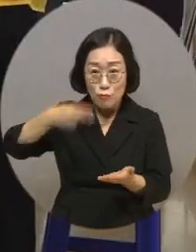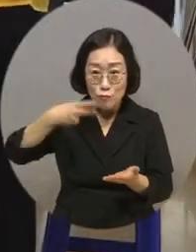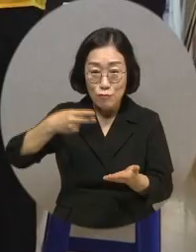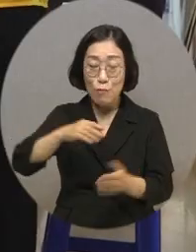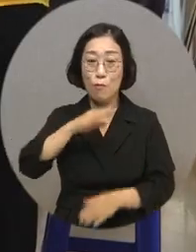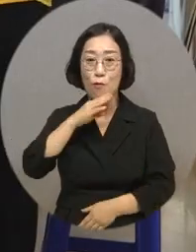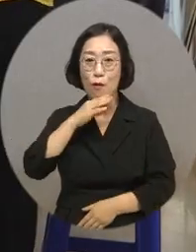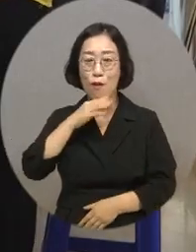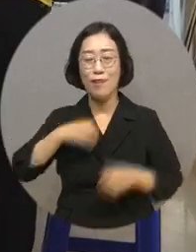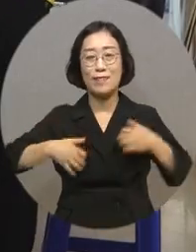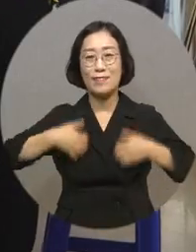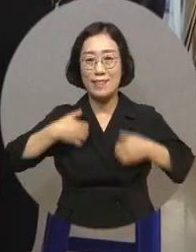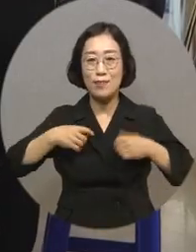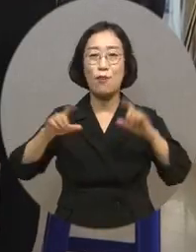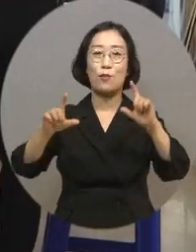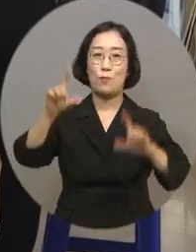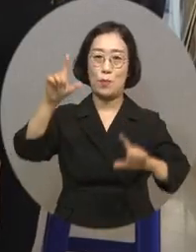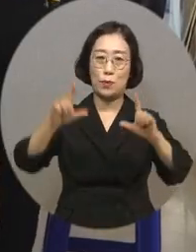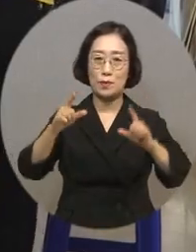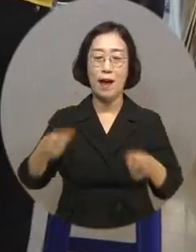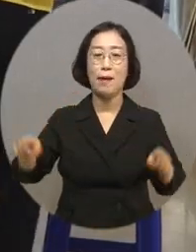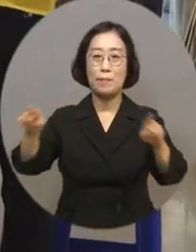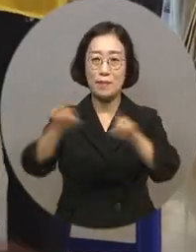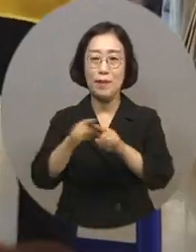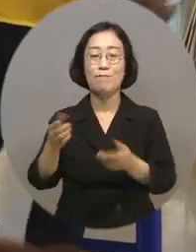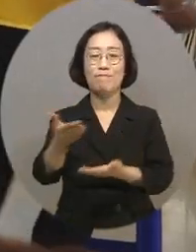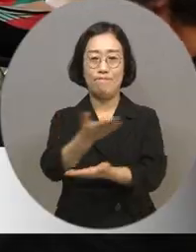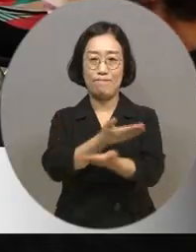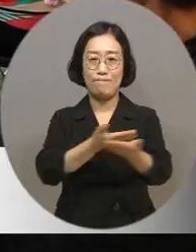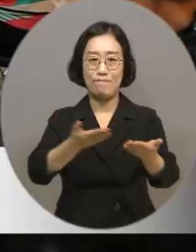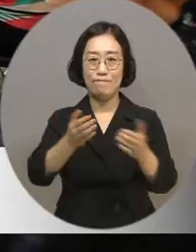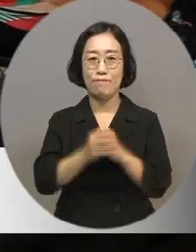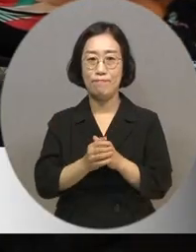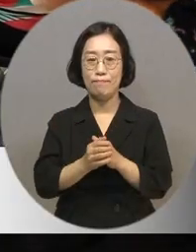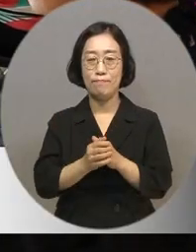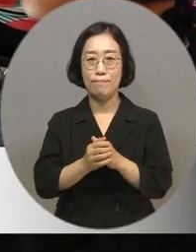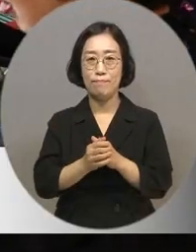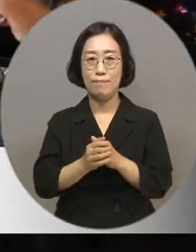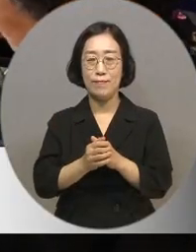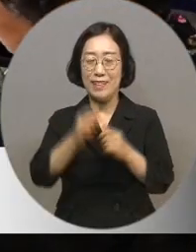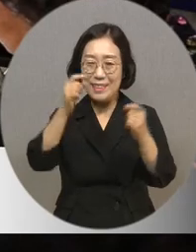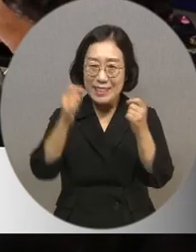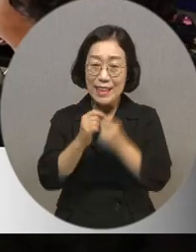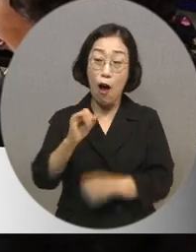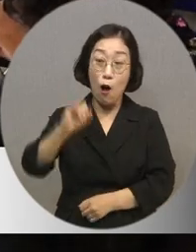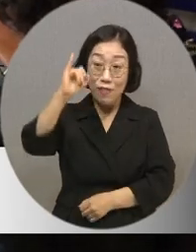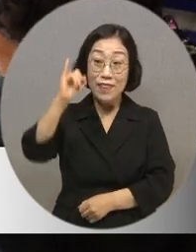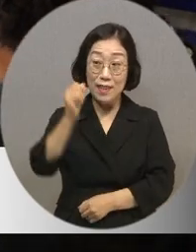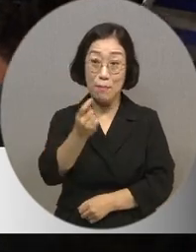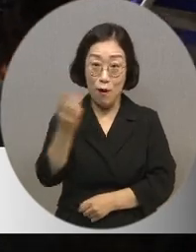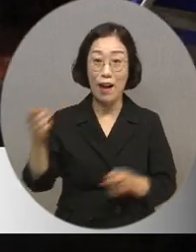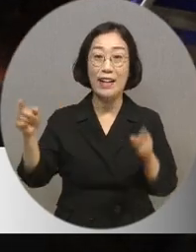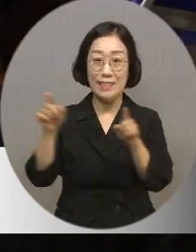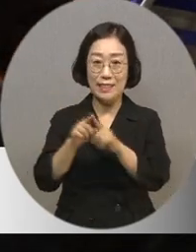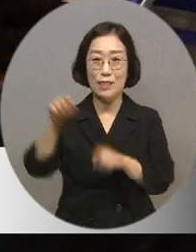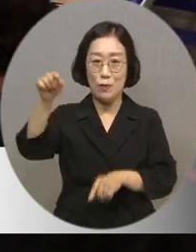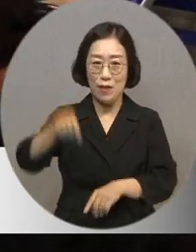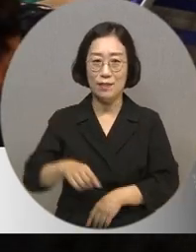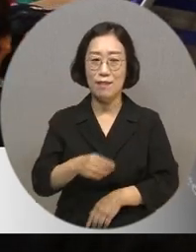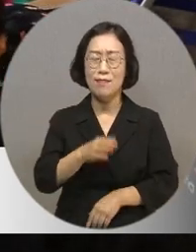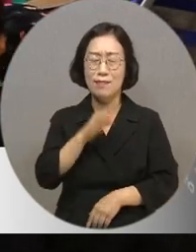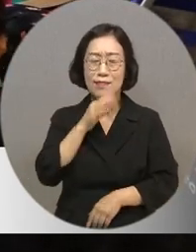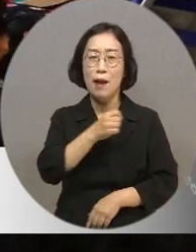하며 화기애애한 분위기를 함께 즐겼습니다. 동네 언니들하고 같이 왔습니다.